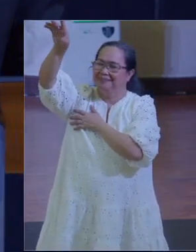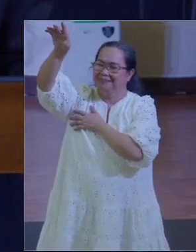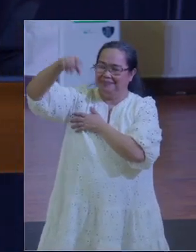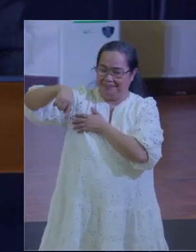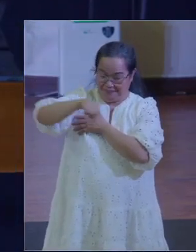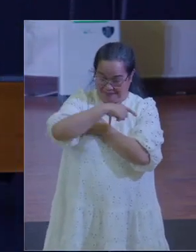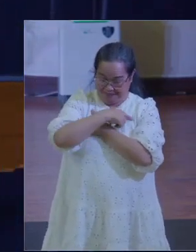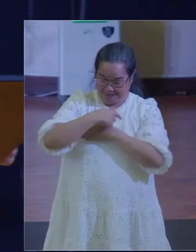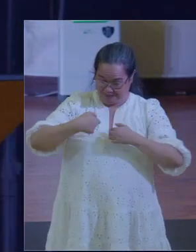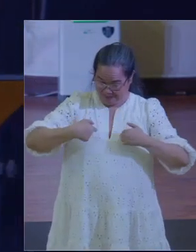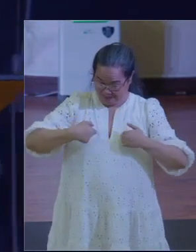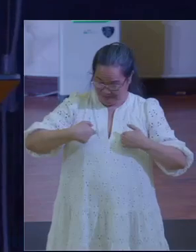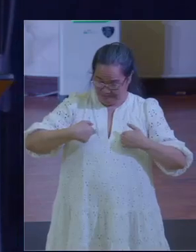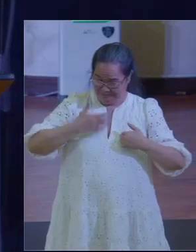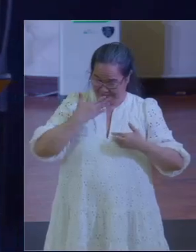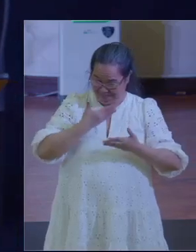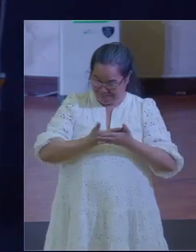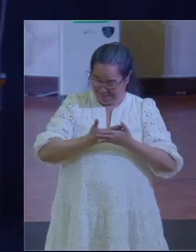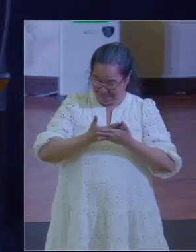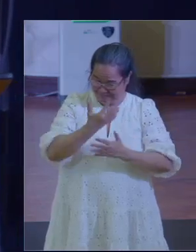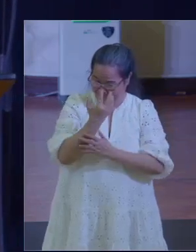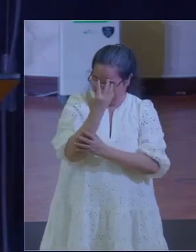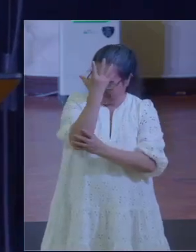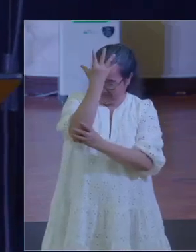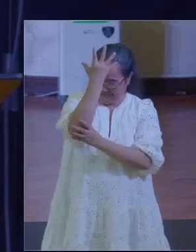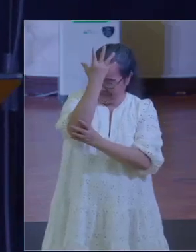kami ba yung mabuting puno?